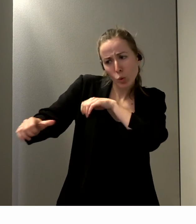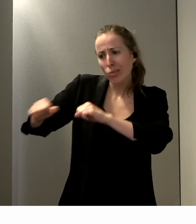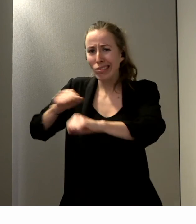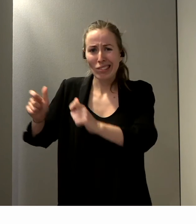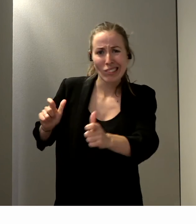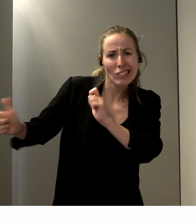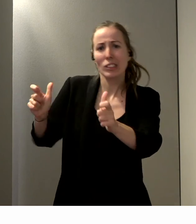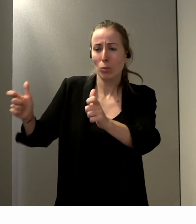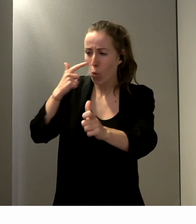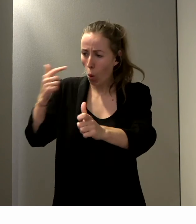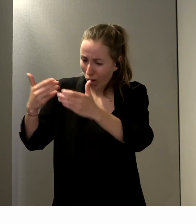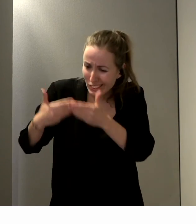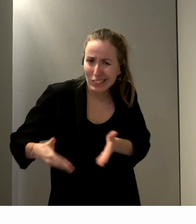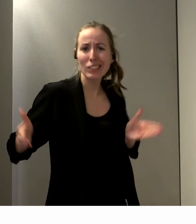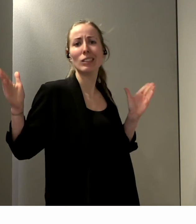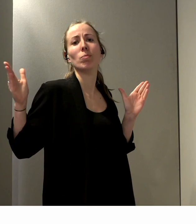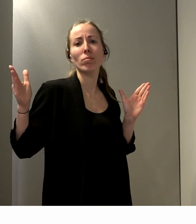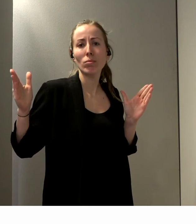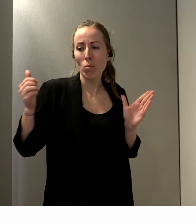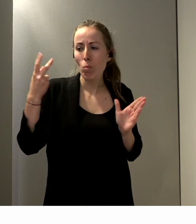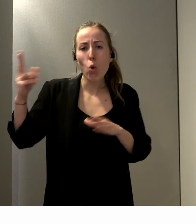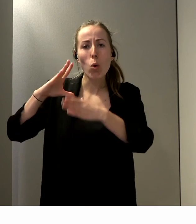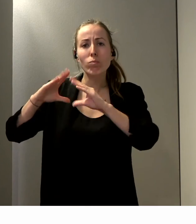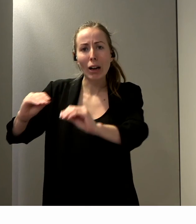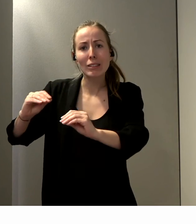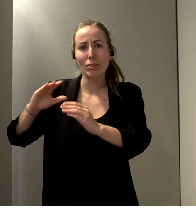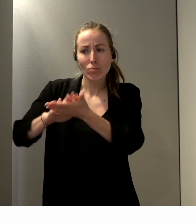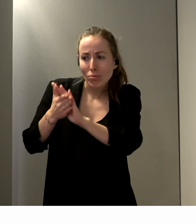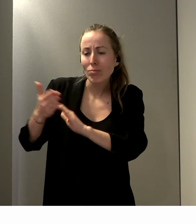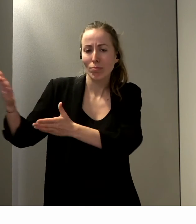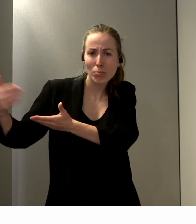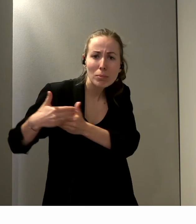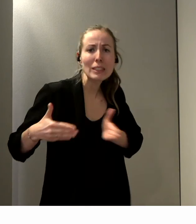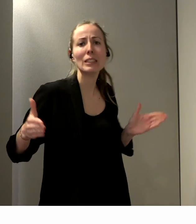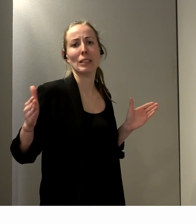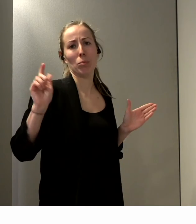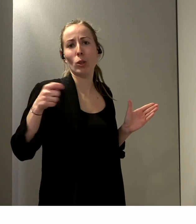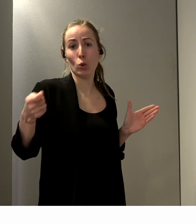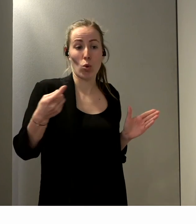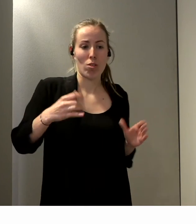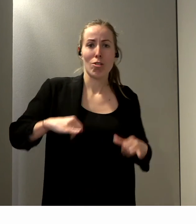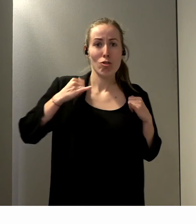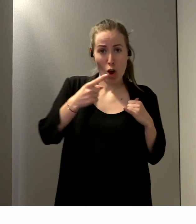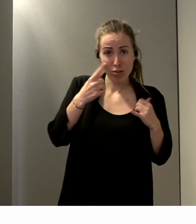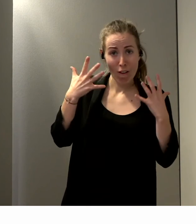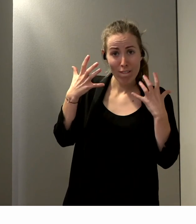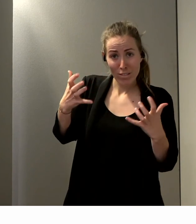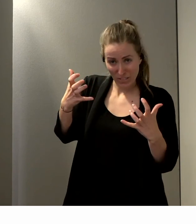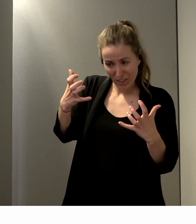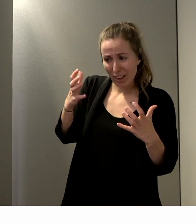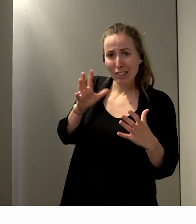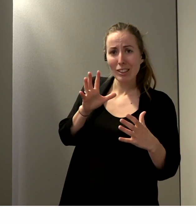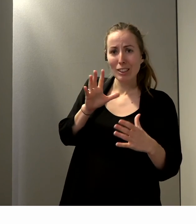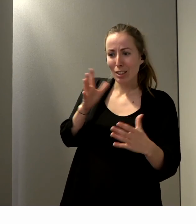apprennent à ouvrir toujours plus leurs portes et qu'elles partagent leurs bonnes pratiques. Et on sera à côté de tous les jeunes qui ont envie d'y